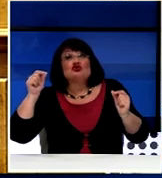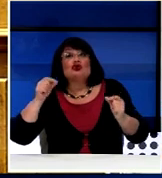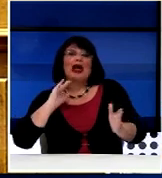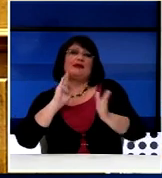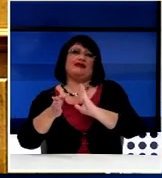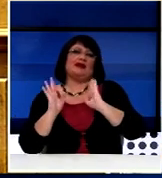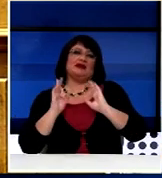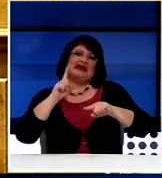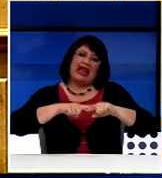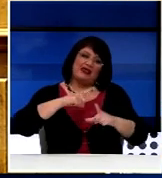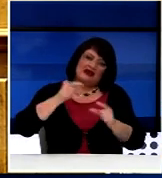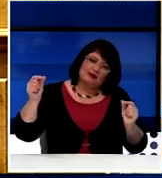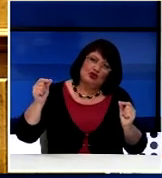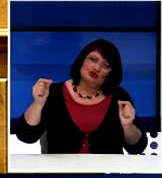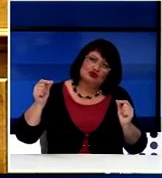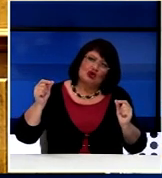Απευθείας Ελλάδας-Κύπρου.